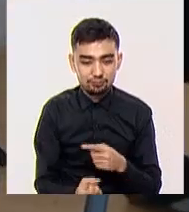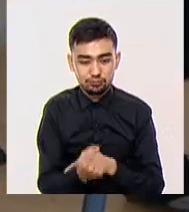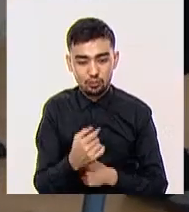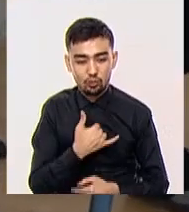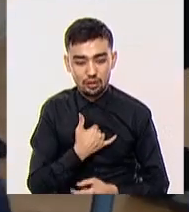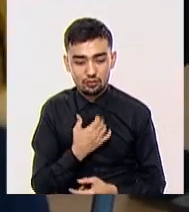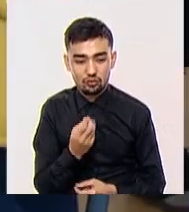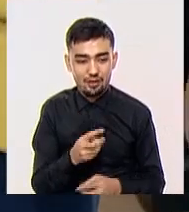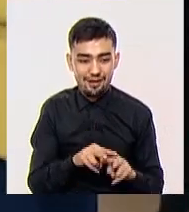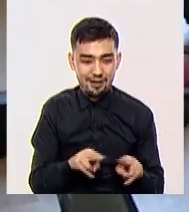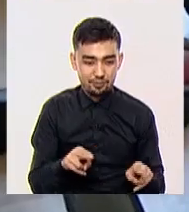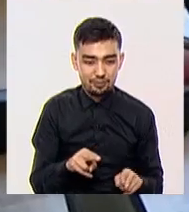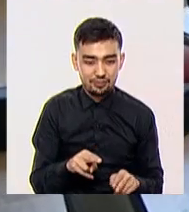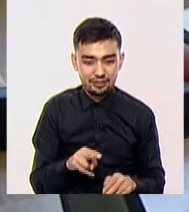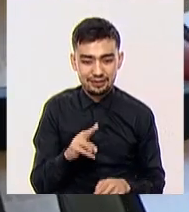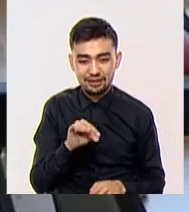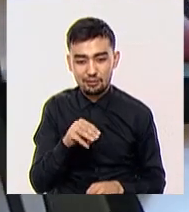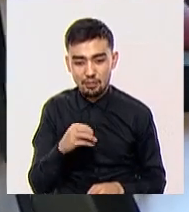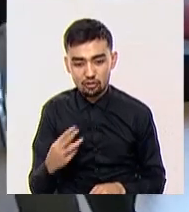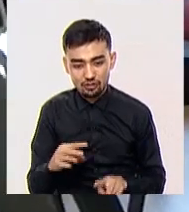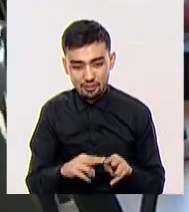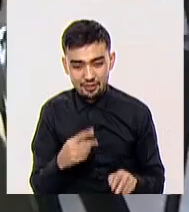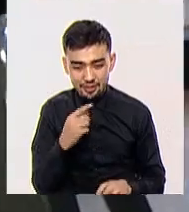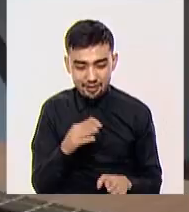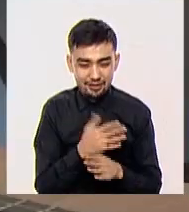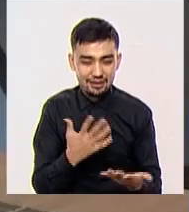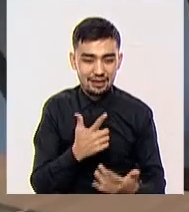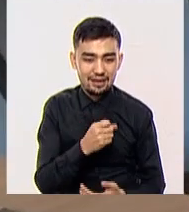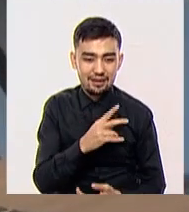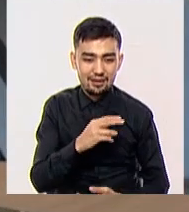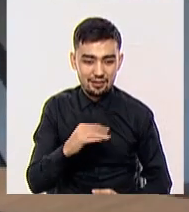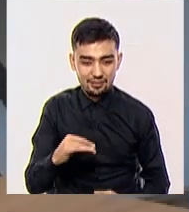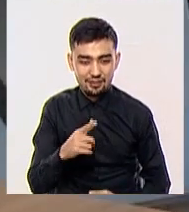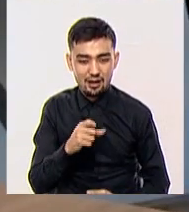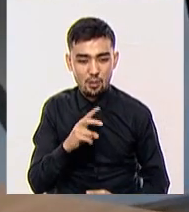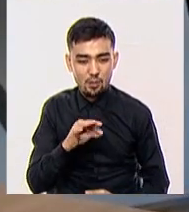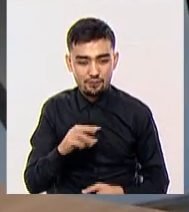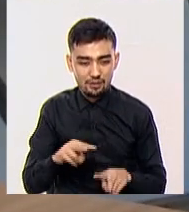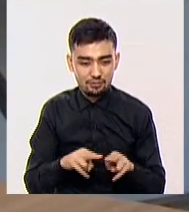Появится ли у нас ещё такие как Димаш Кудайберген и Геннадий Головкин